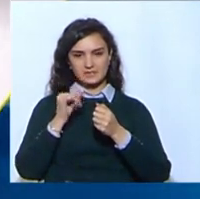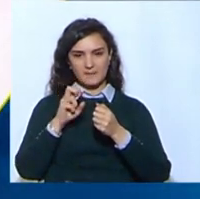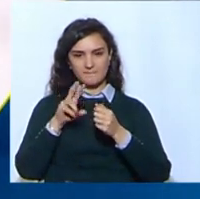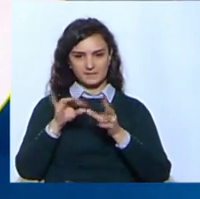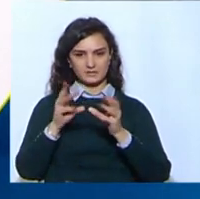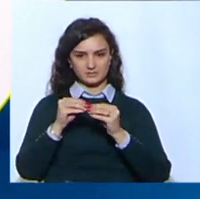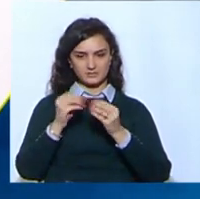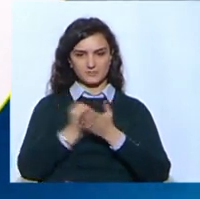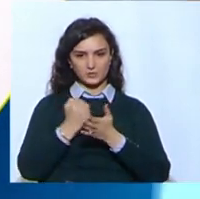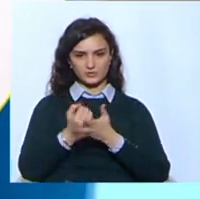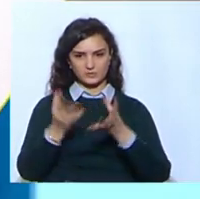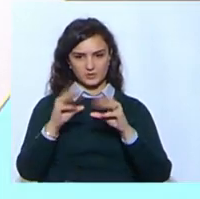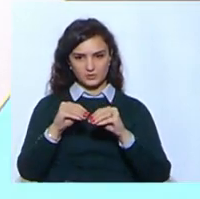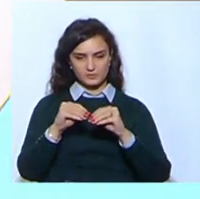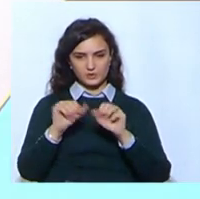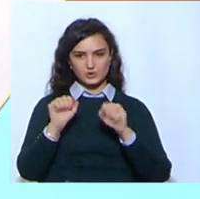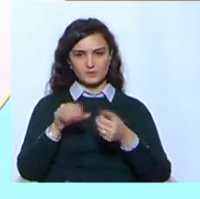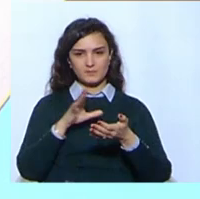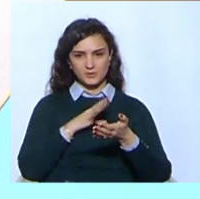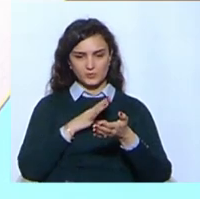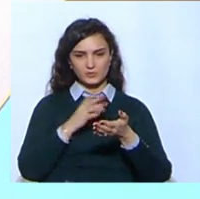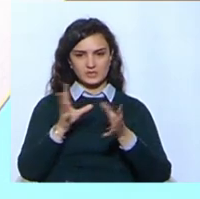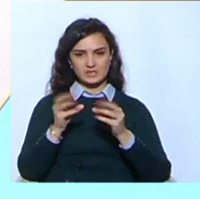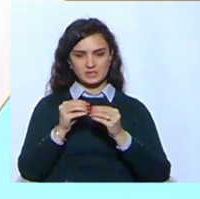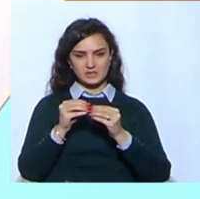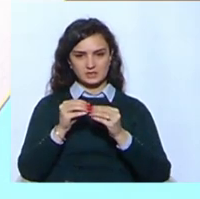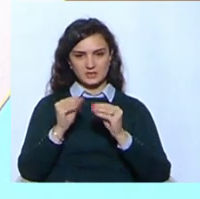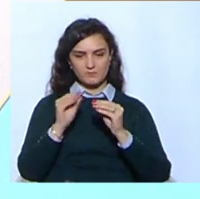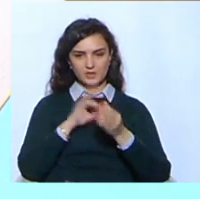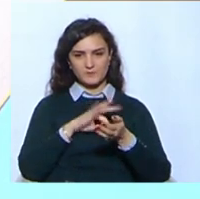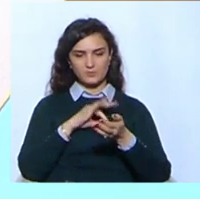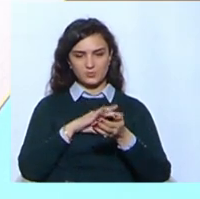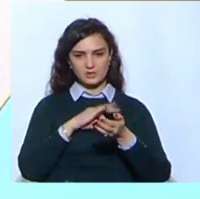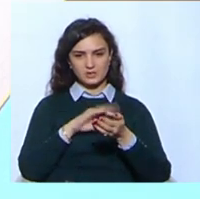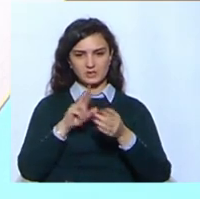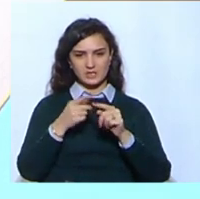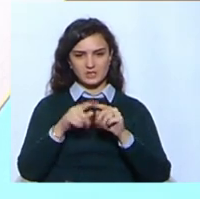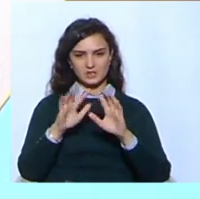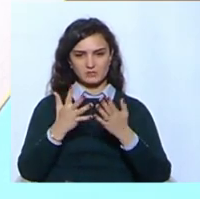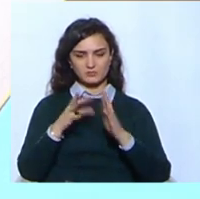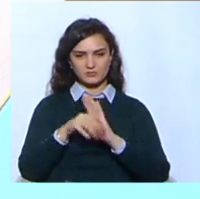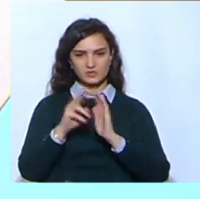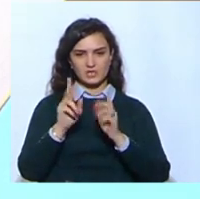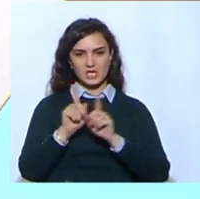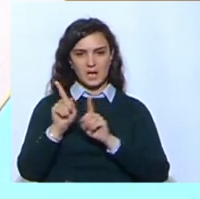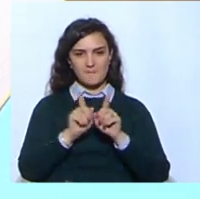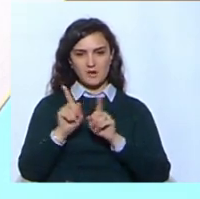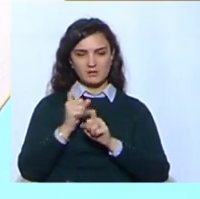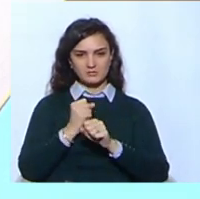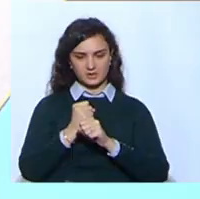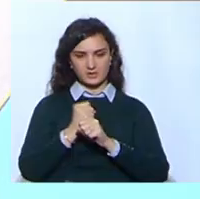ერთად პიურეს შემადგენლობაში შეიძლება იყოს ერთად საკმაზად გამოყენებული და ასეთ შემთხვევაში კამით